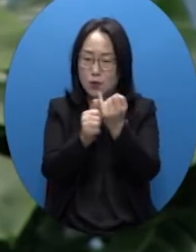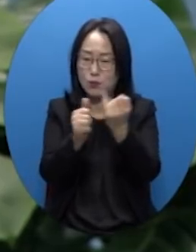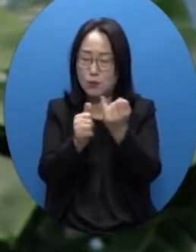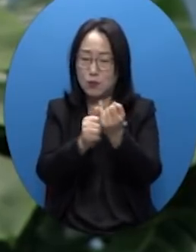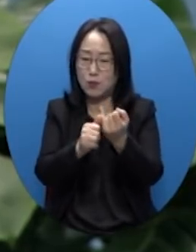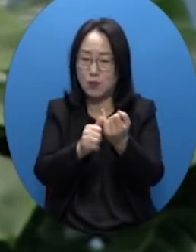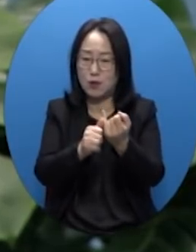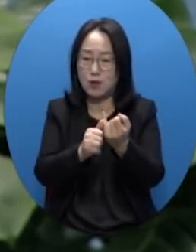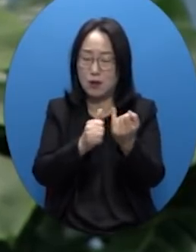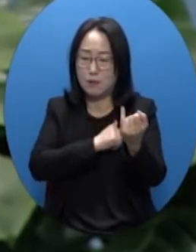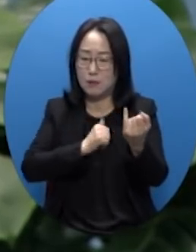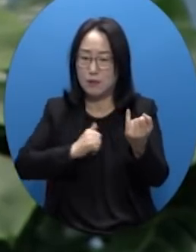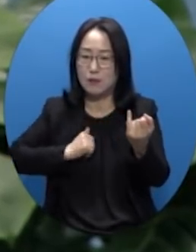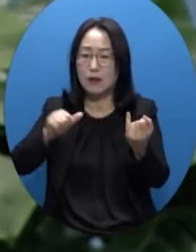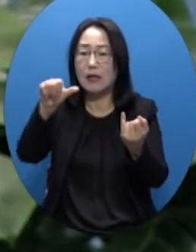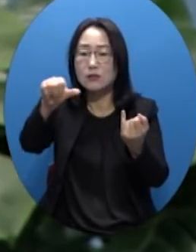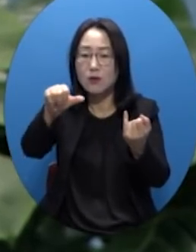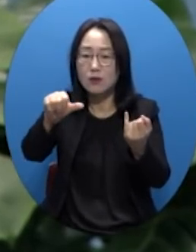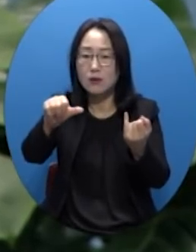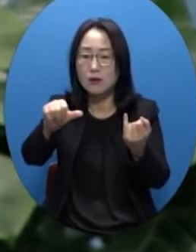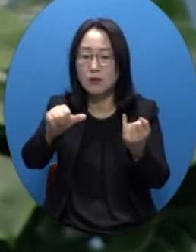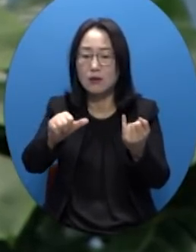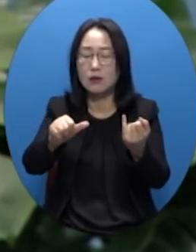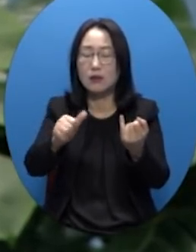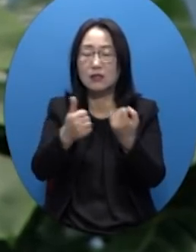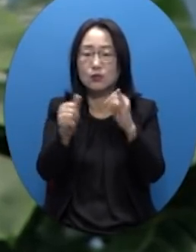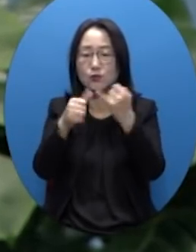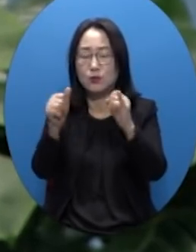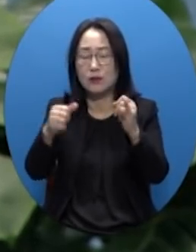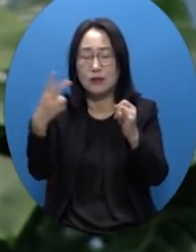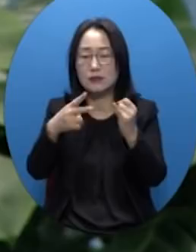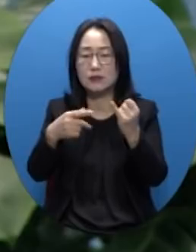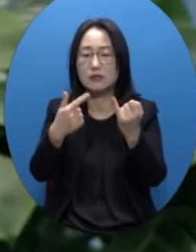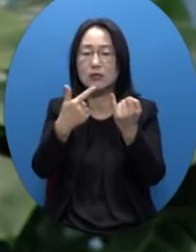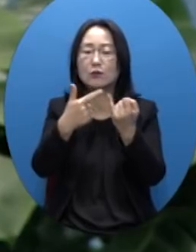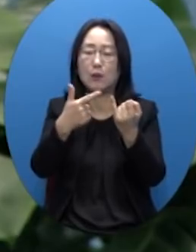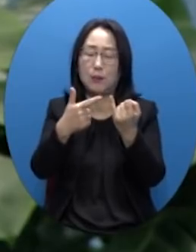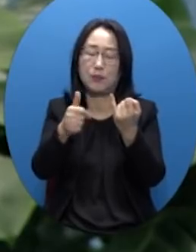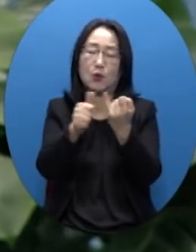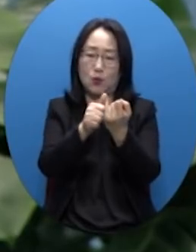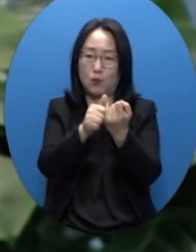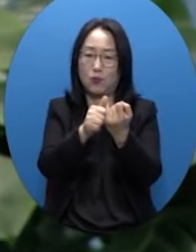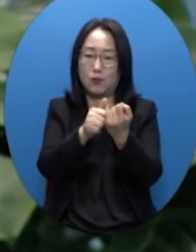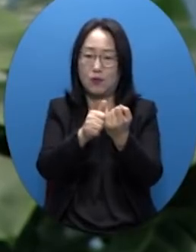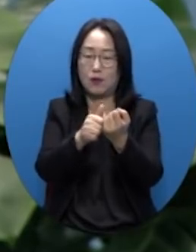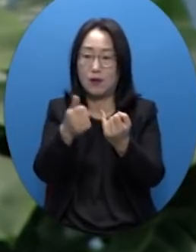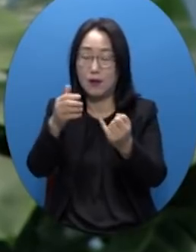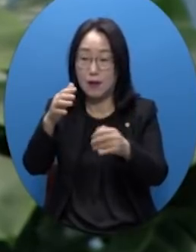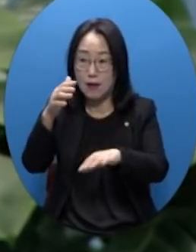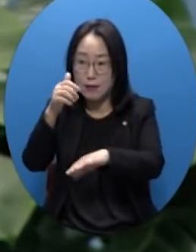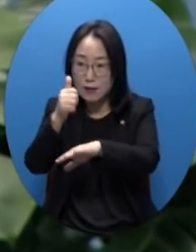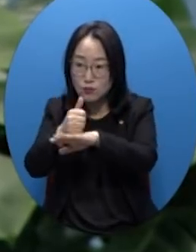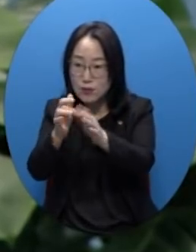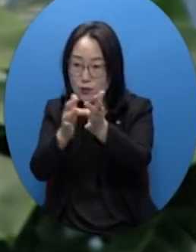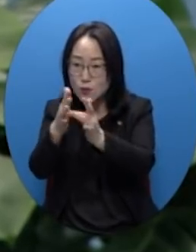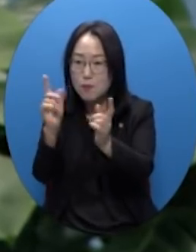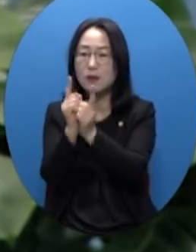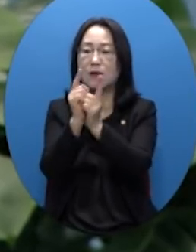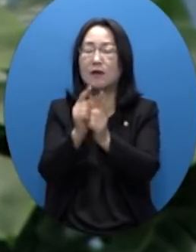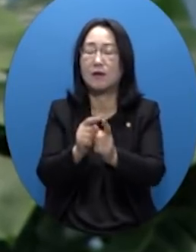사람과의 결혼하지 않고 살고 있던 사람입니다 그래서 예수를 만나서 예수님 께서 내수에서 13